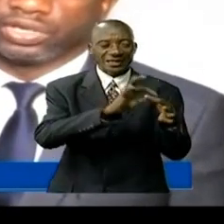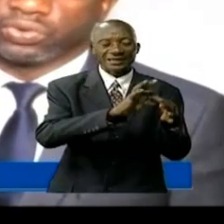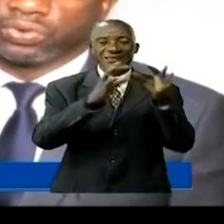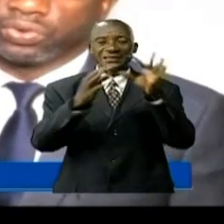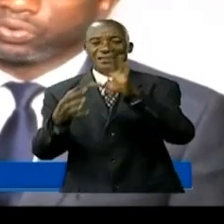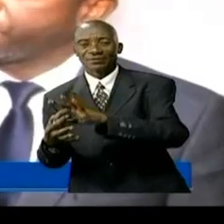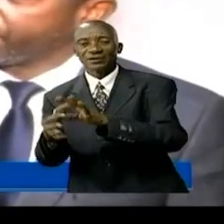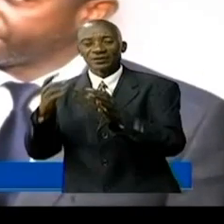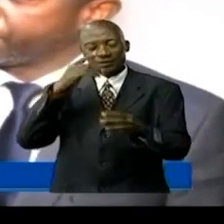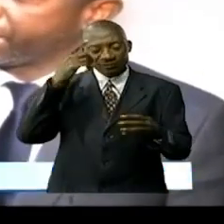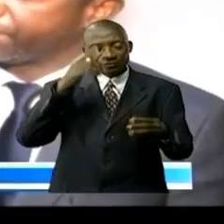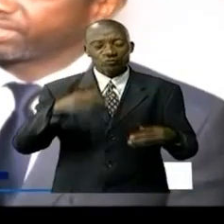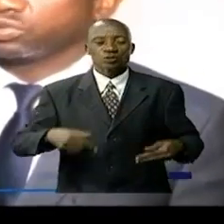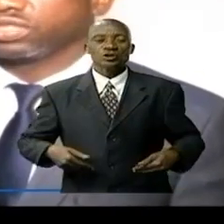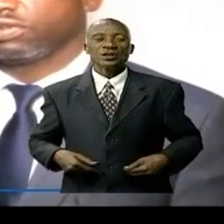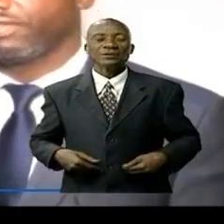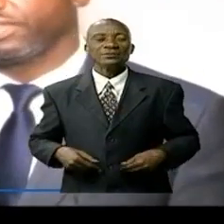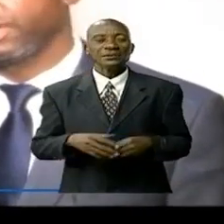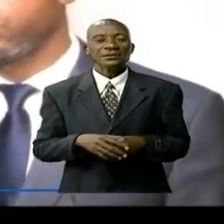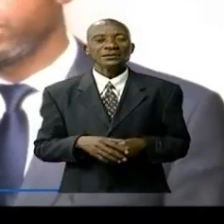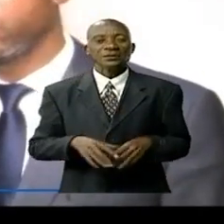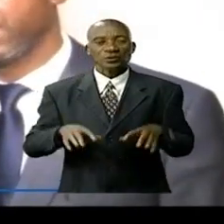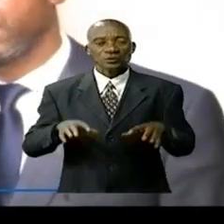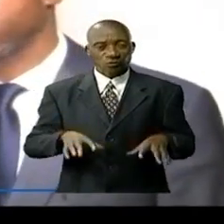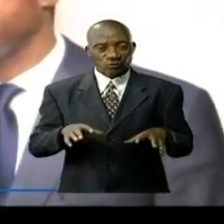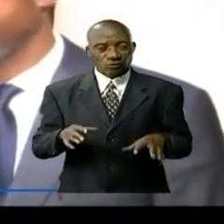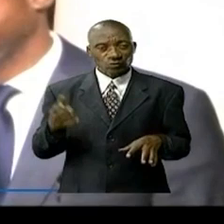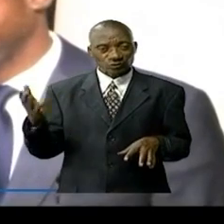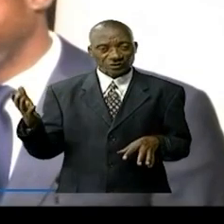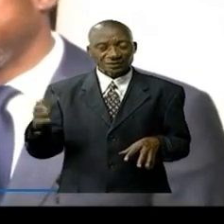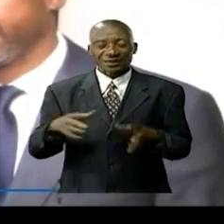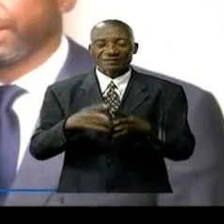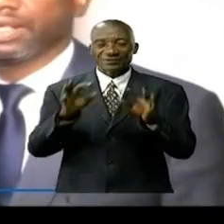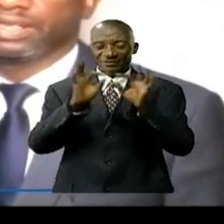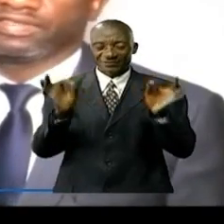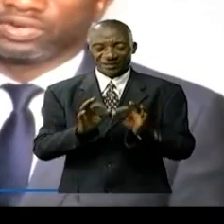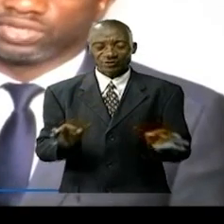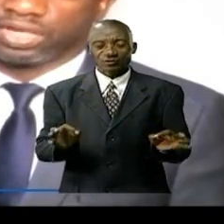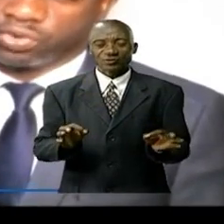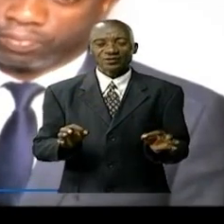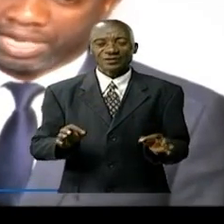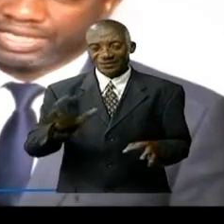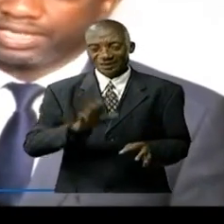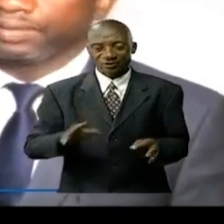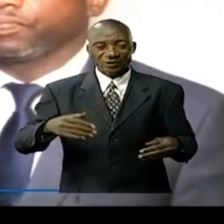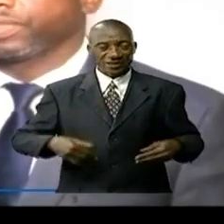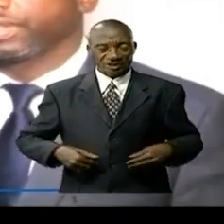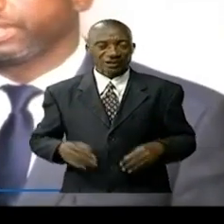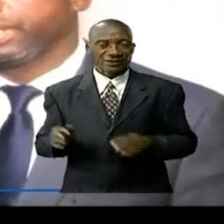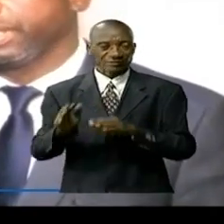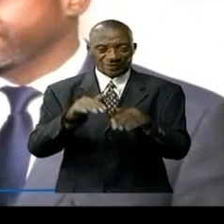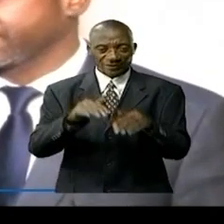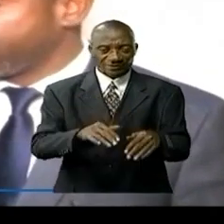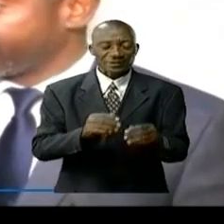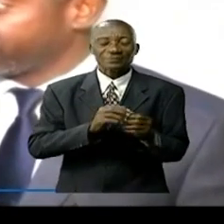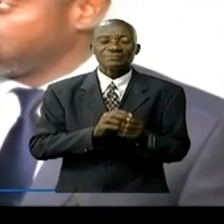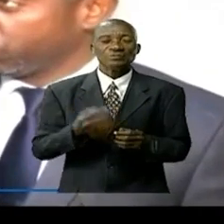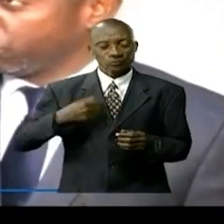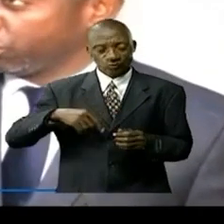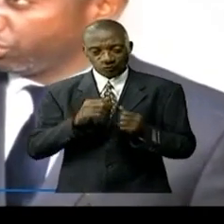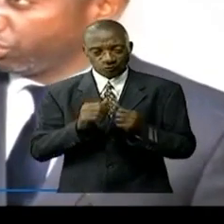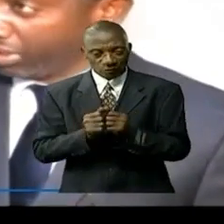que le Congo prendra part parce que nous avons la Fédération nationale des jeunes entrepreneurs qui va nous accompagner. Et ensemble